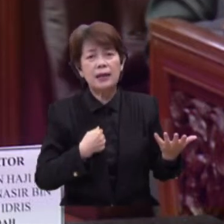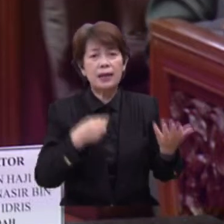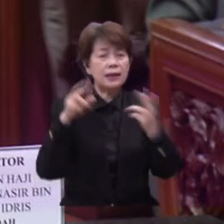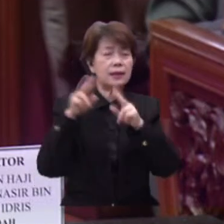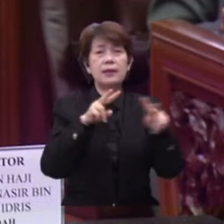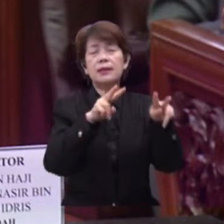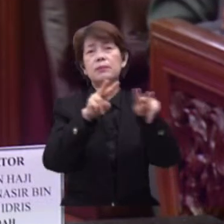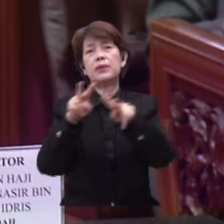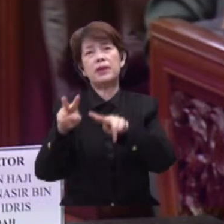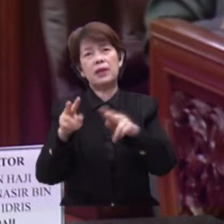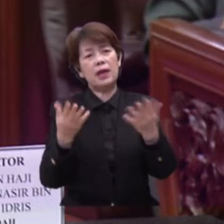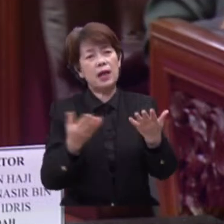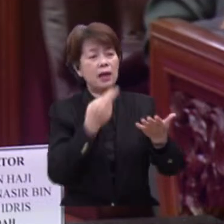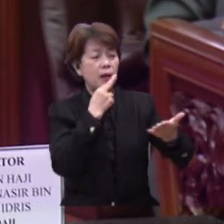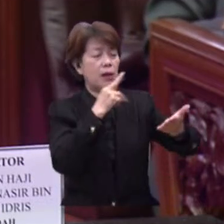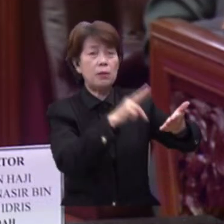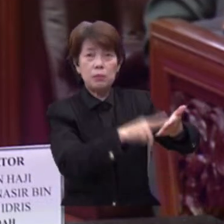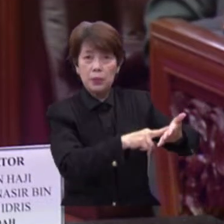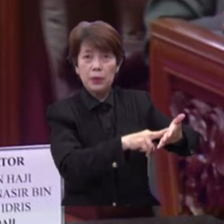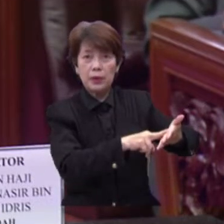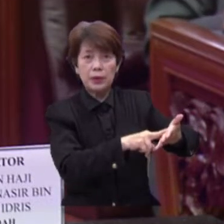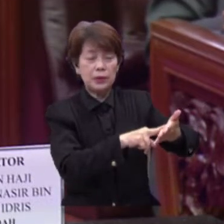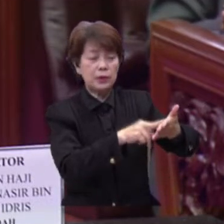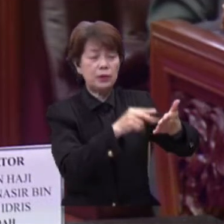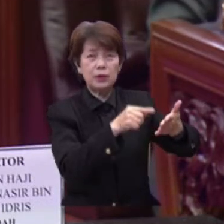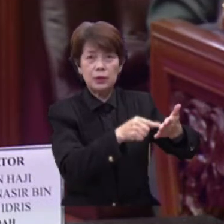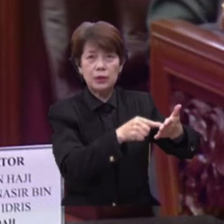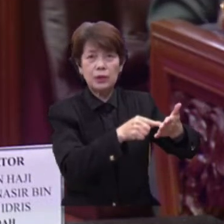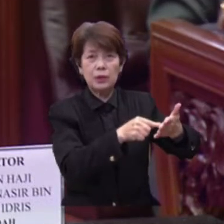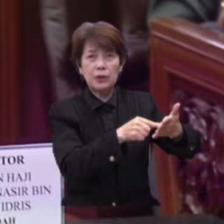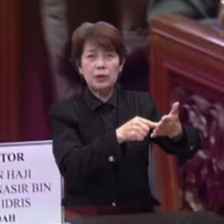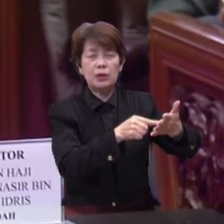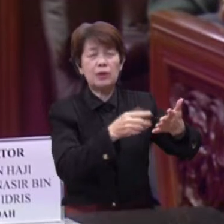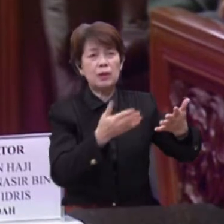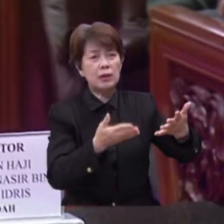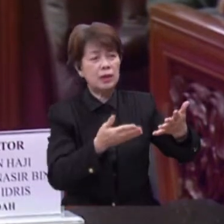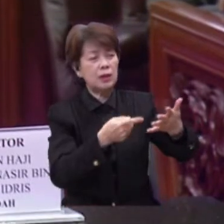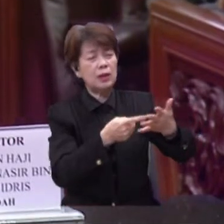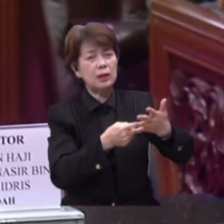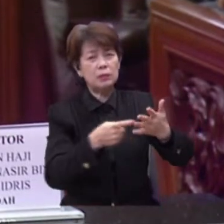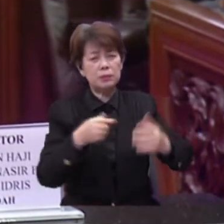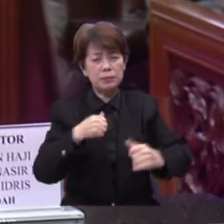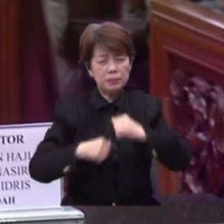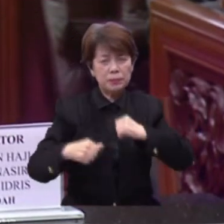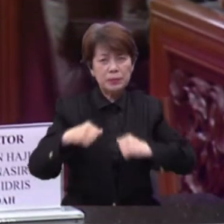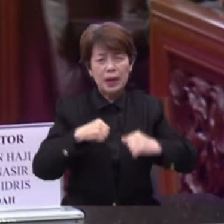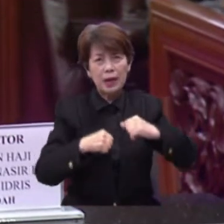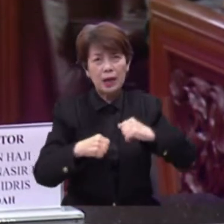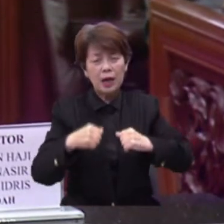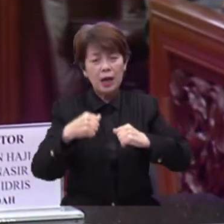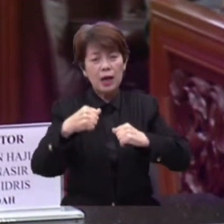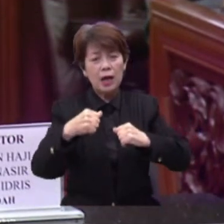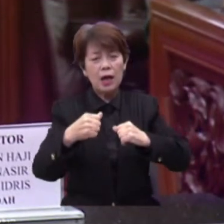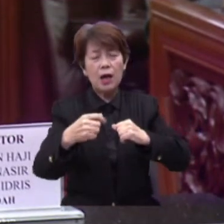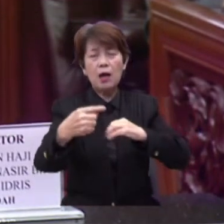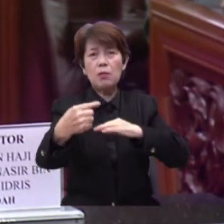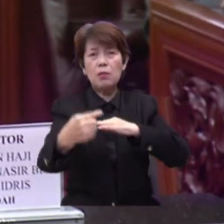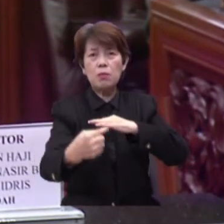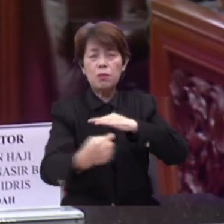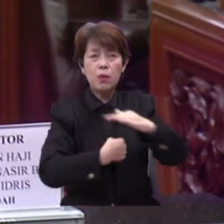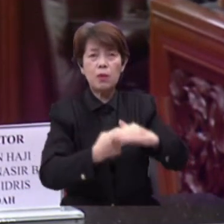daripada pelaporan itu melihat kemurungan ataupun tingkah laku bunuh diri ini semakin meningkat